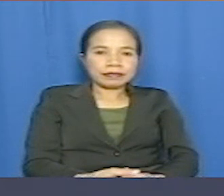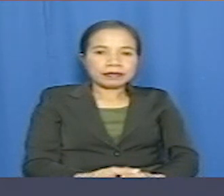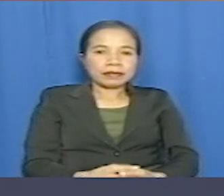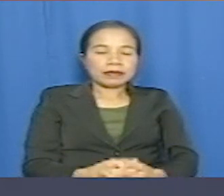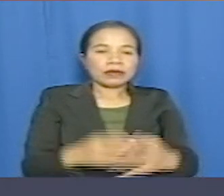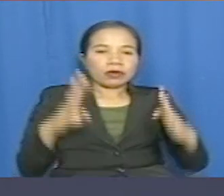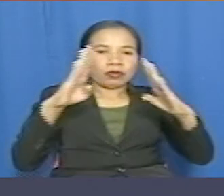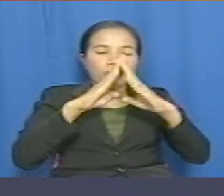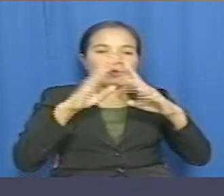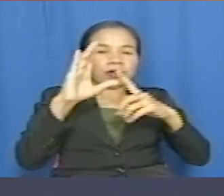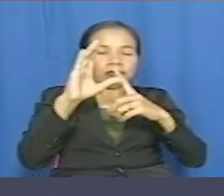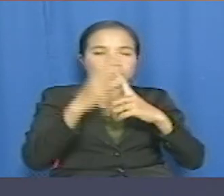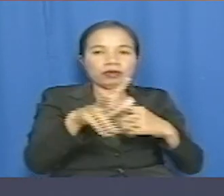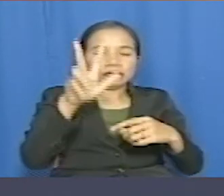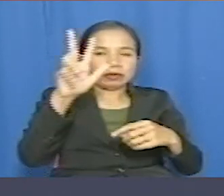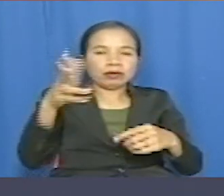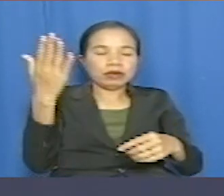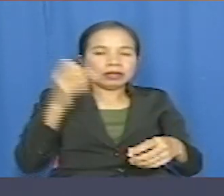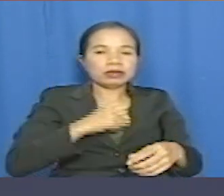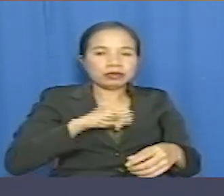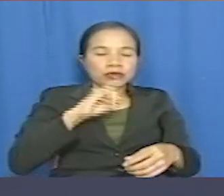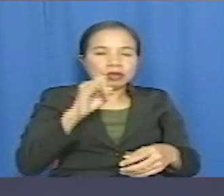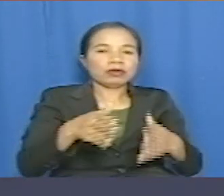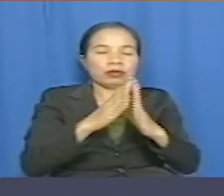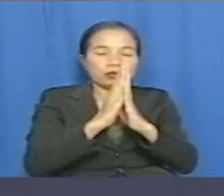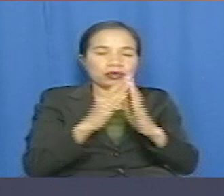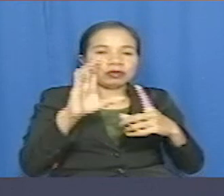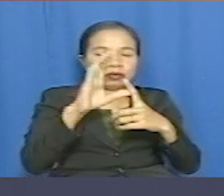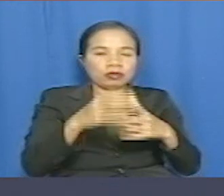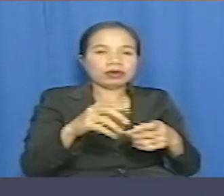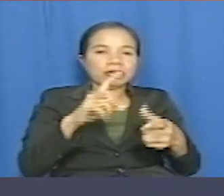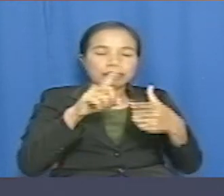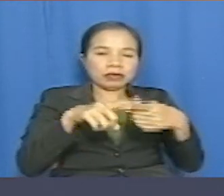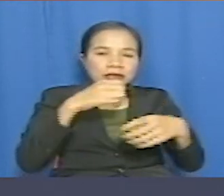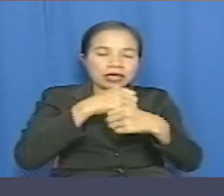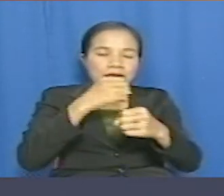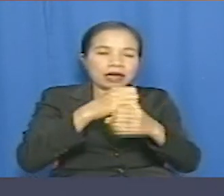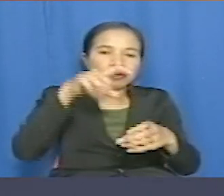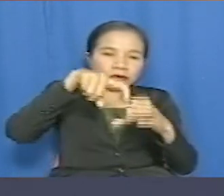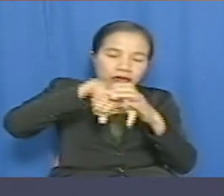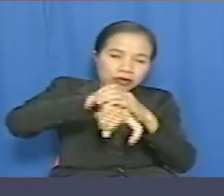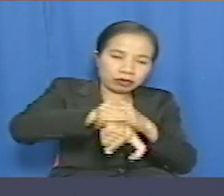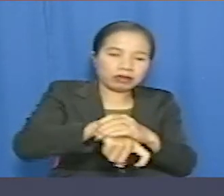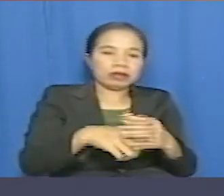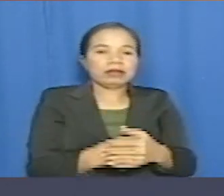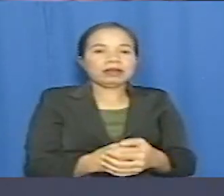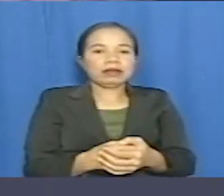Malisan tolo ia suai villa huso matak malirin. Molo kagu perforasan minerai ia posu fetok maus.